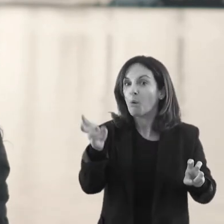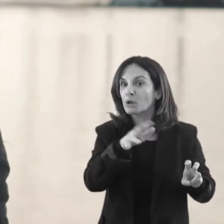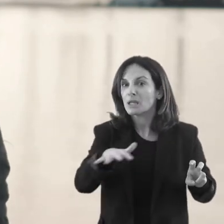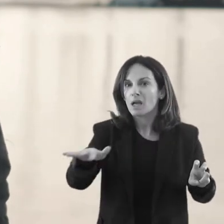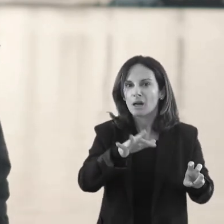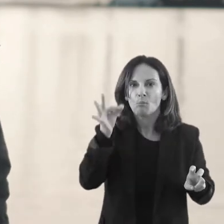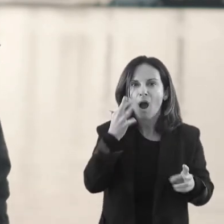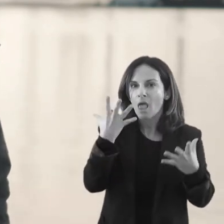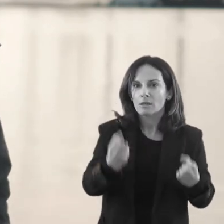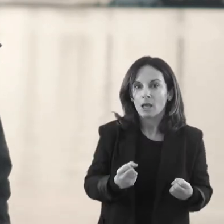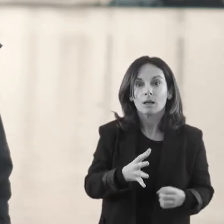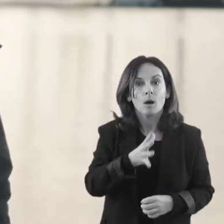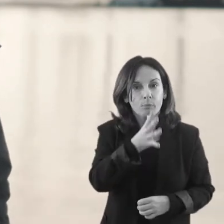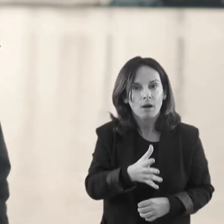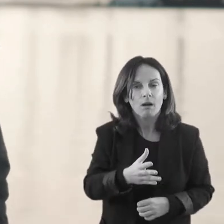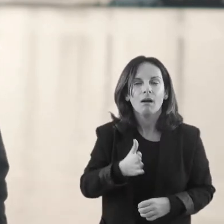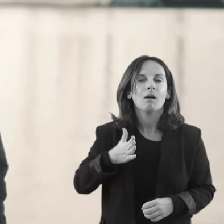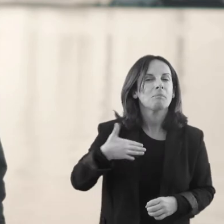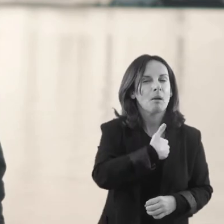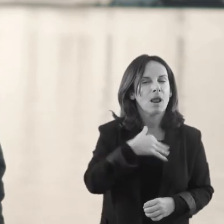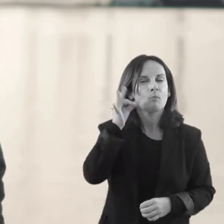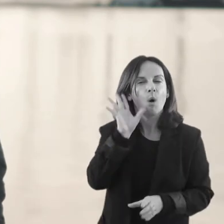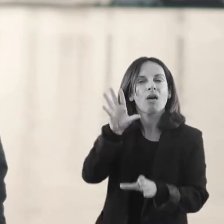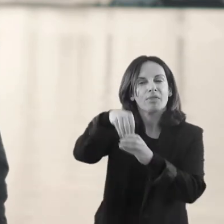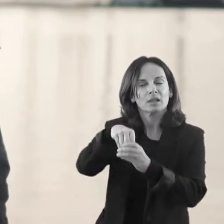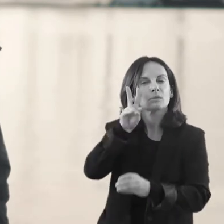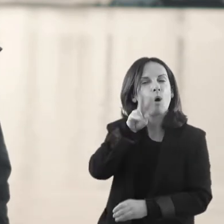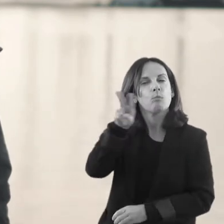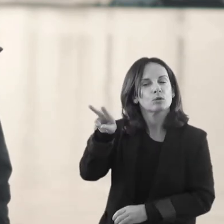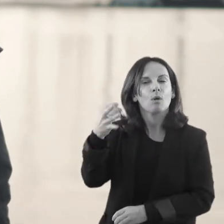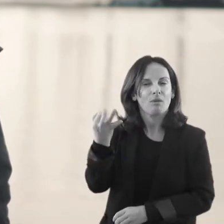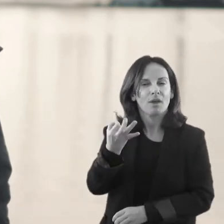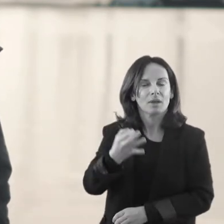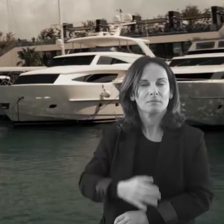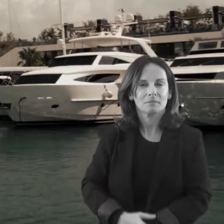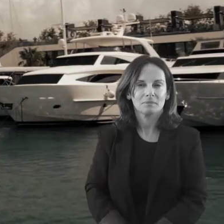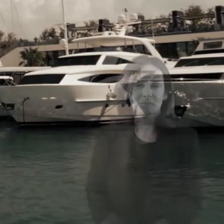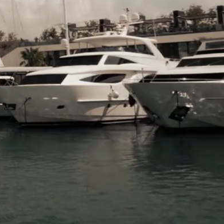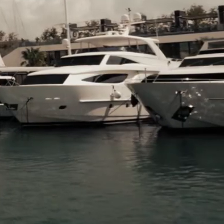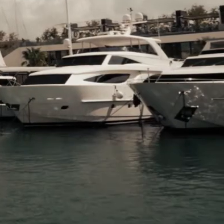altres àrees, i és important també que estiguin presents en aquest museu marítim.